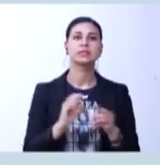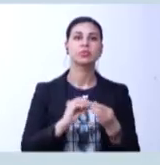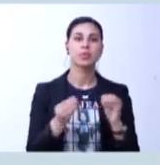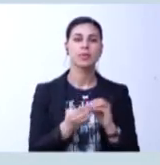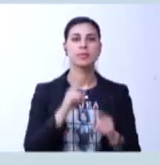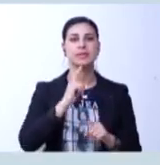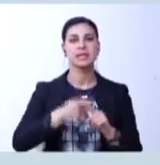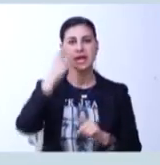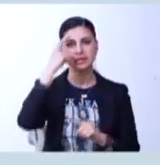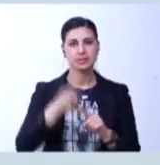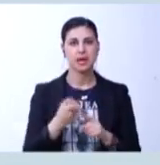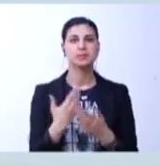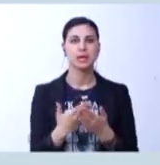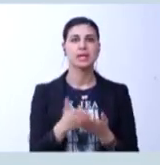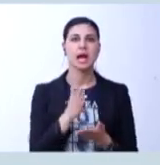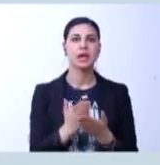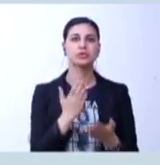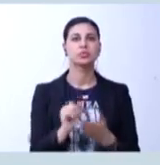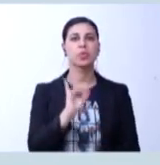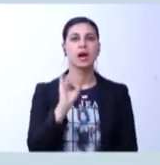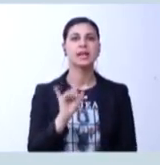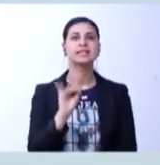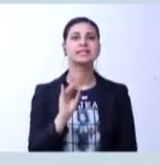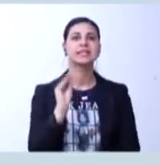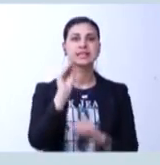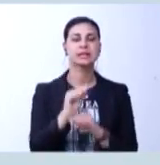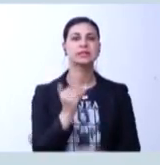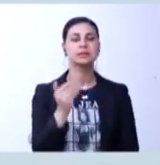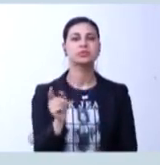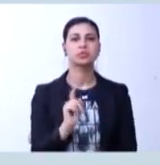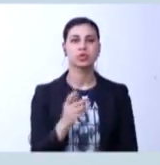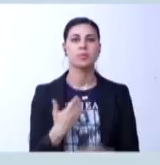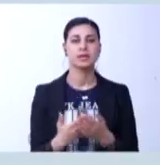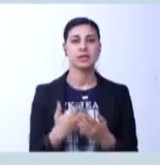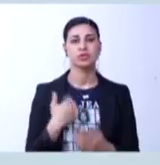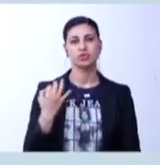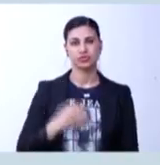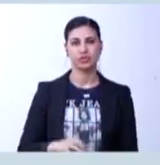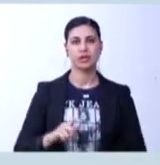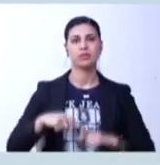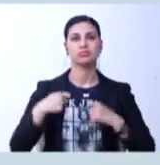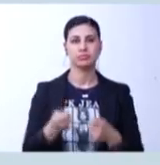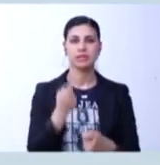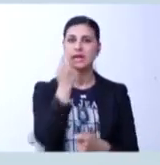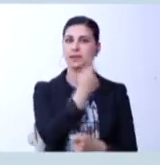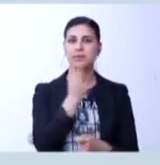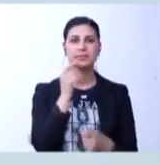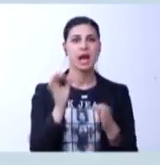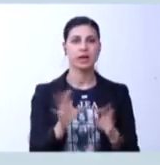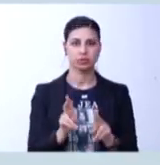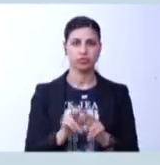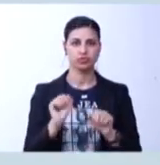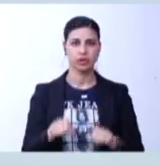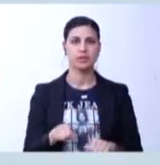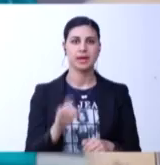ძმას, არის თუ არა რისკი გაზრდილი იმისა, რომ ოჯახის სხვა წევრს თუნდაც პატარას ჰქონდეს თანკბილვის